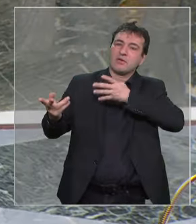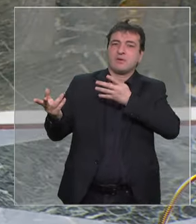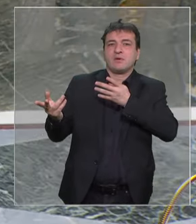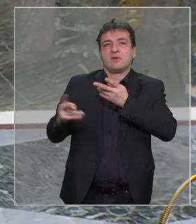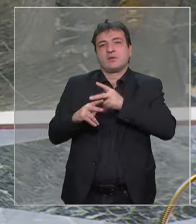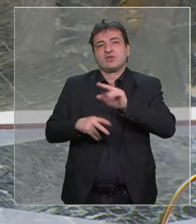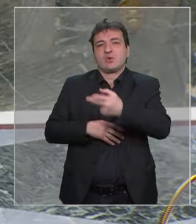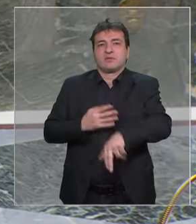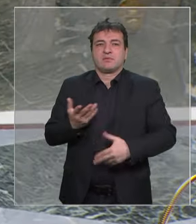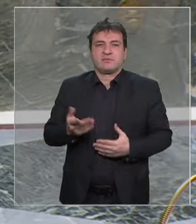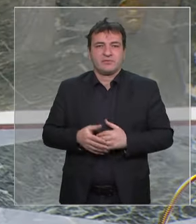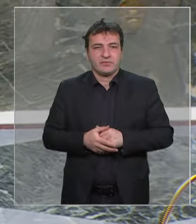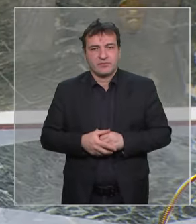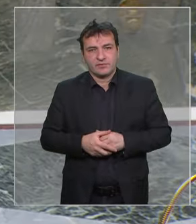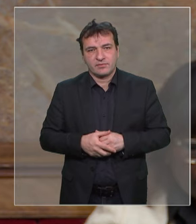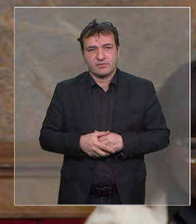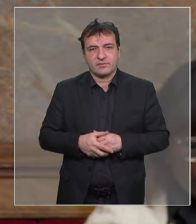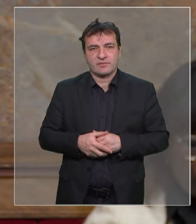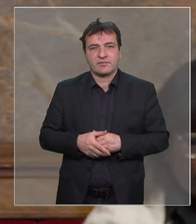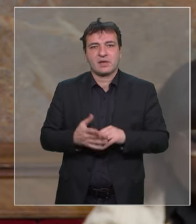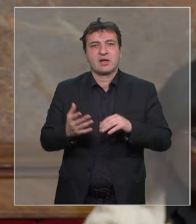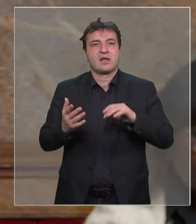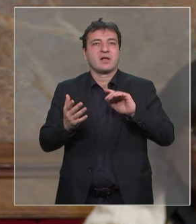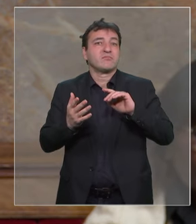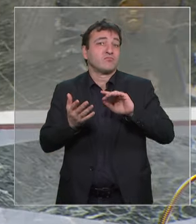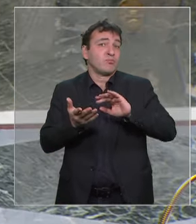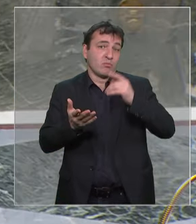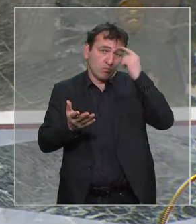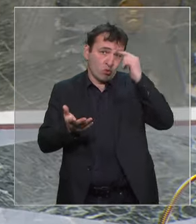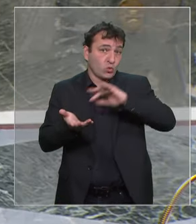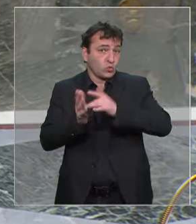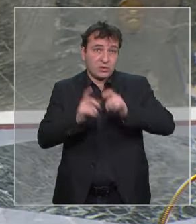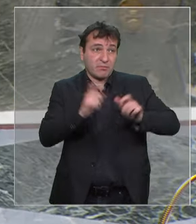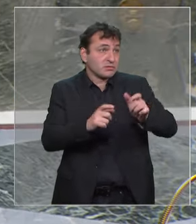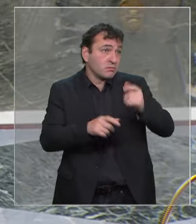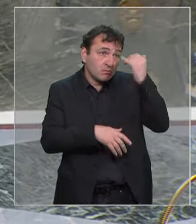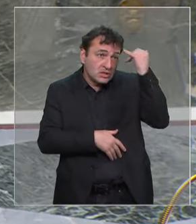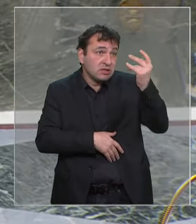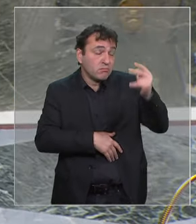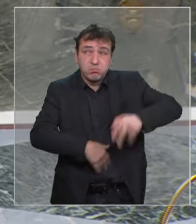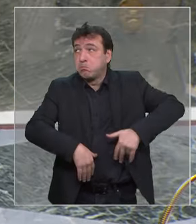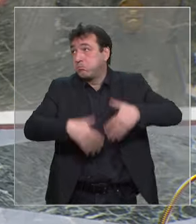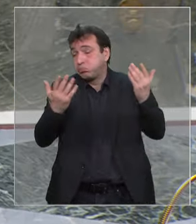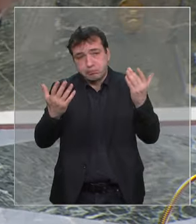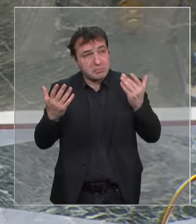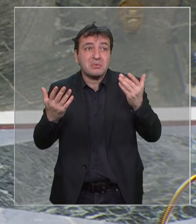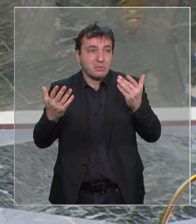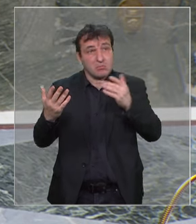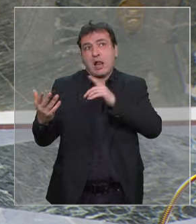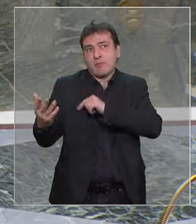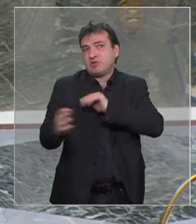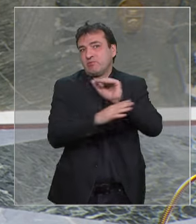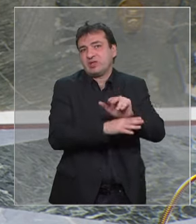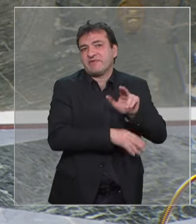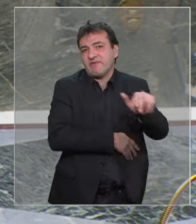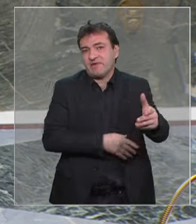Et ce sera le cas pour toute personne, quelles que soient ses opinions, qui sera menacée. Ce sera l'honneur de la police de les protéger, merci, y compris quand